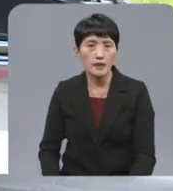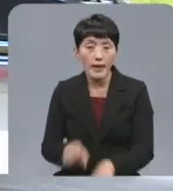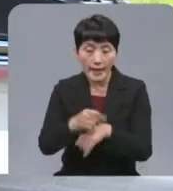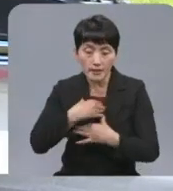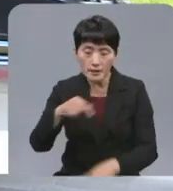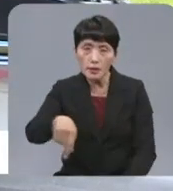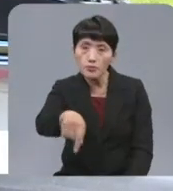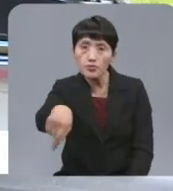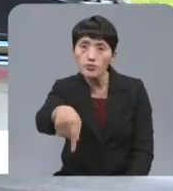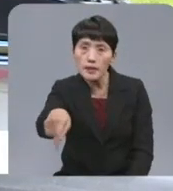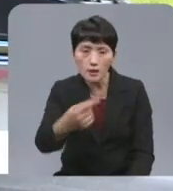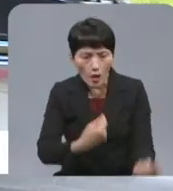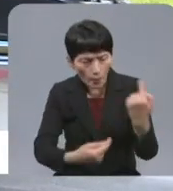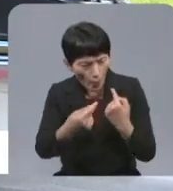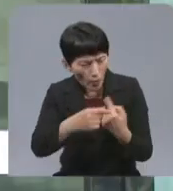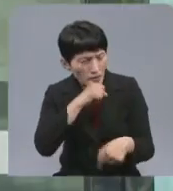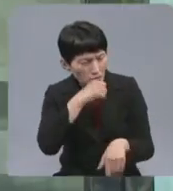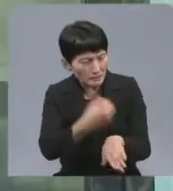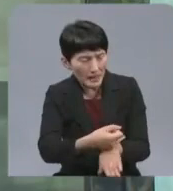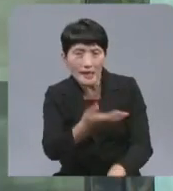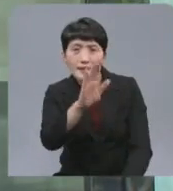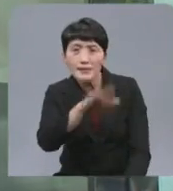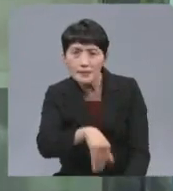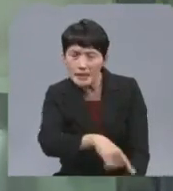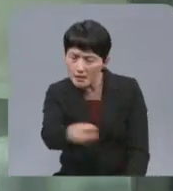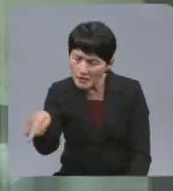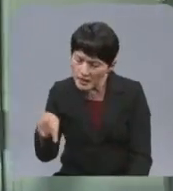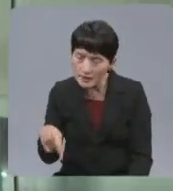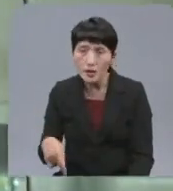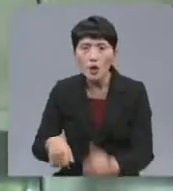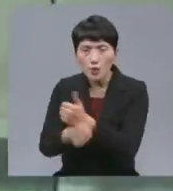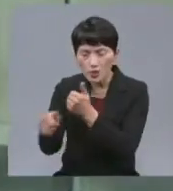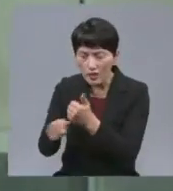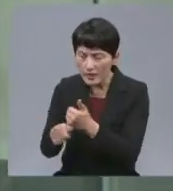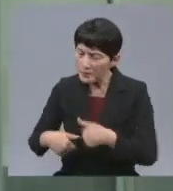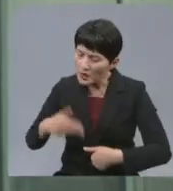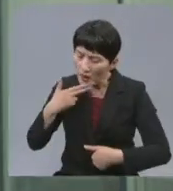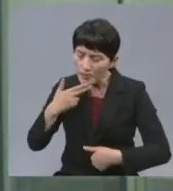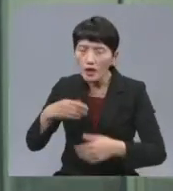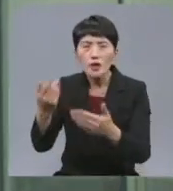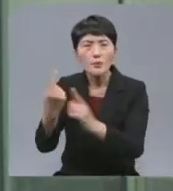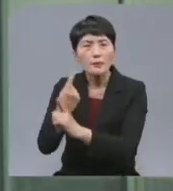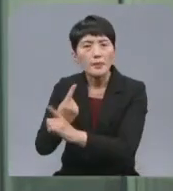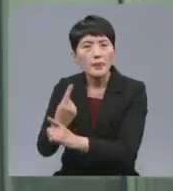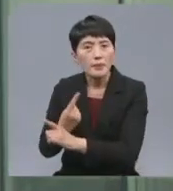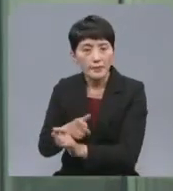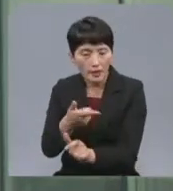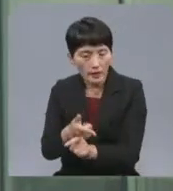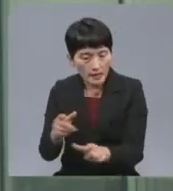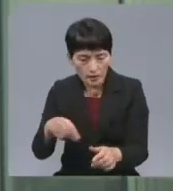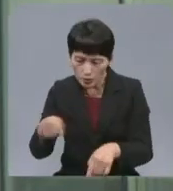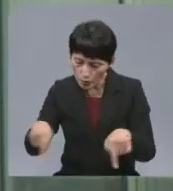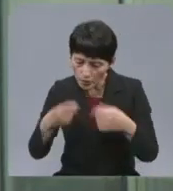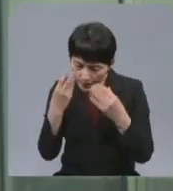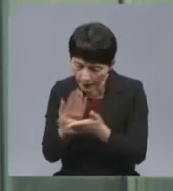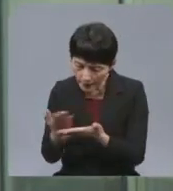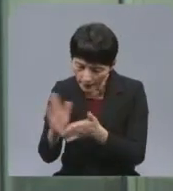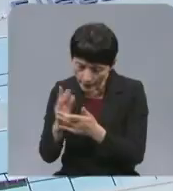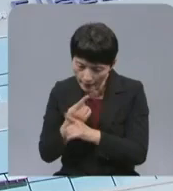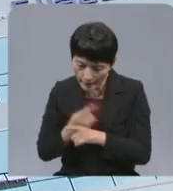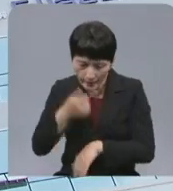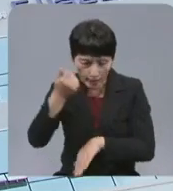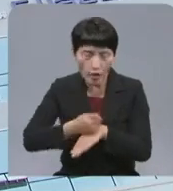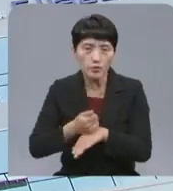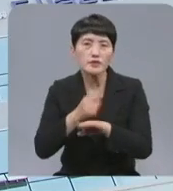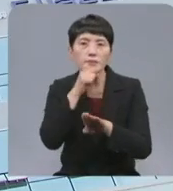warga masyarakat kantor koordinasi kebijakan pemerintah menjelaskan bahwa Kementerian tersebut menerima nilai yang rendah dari segi manajemen keamanan dan